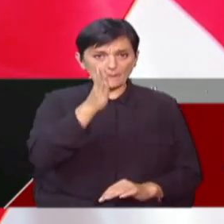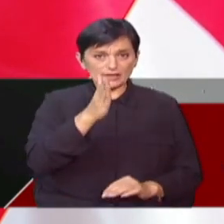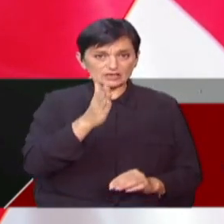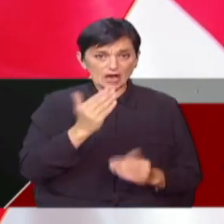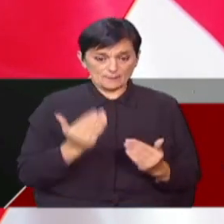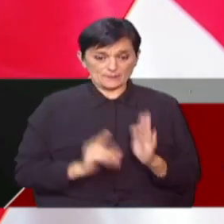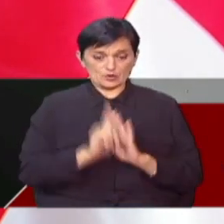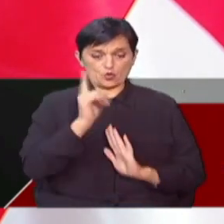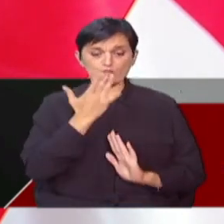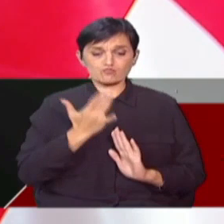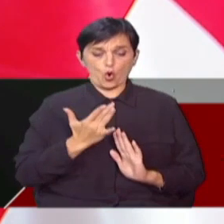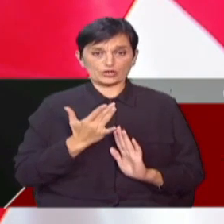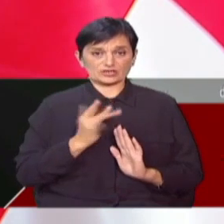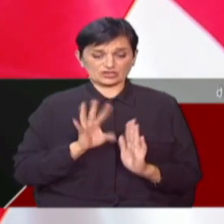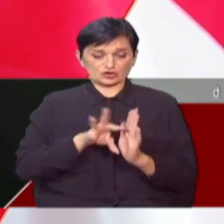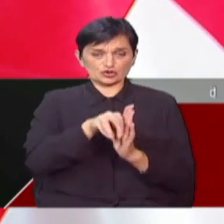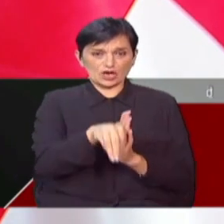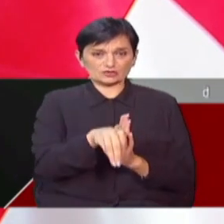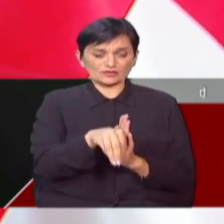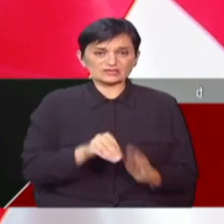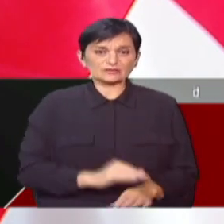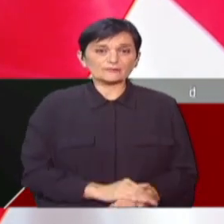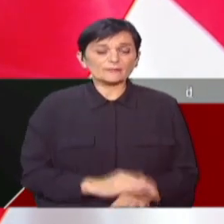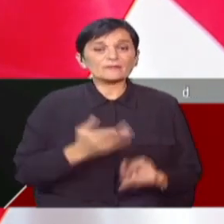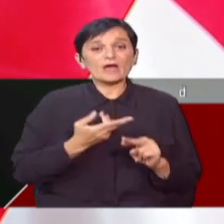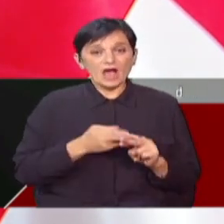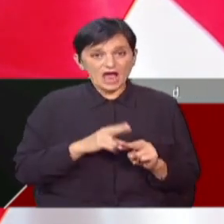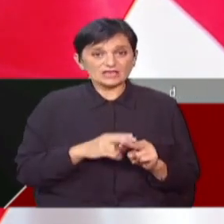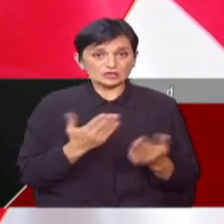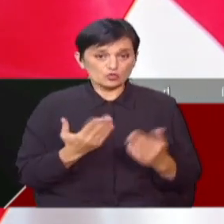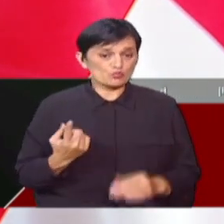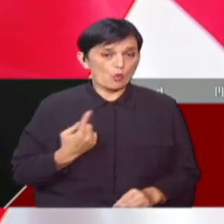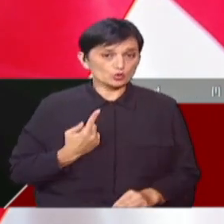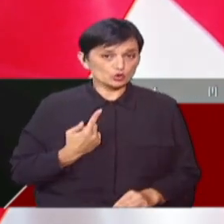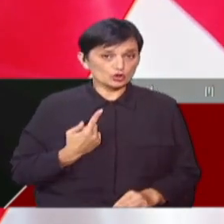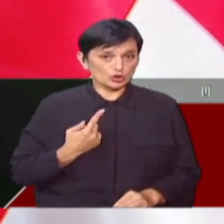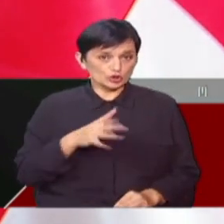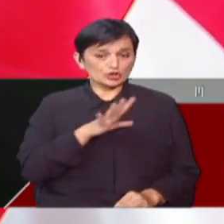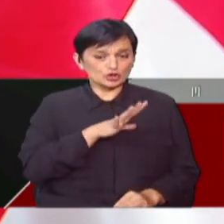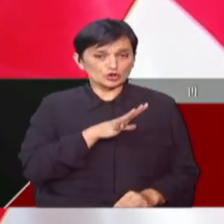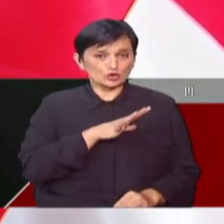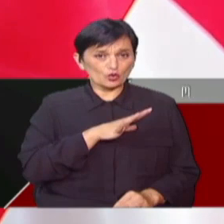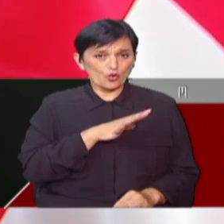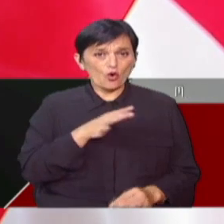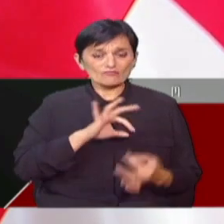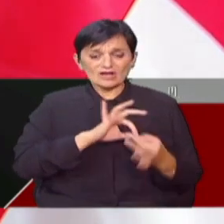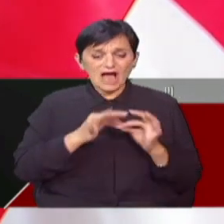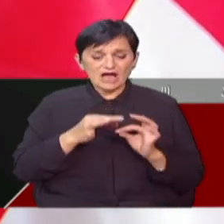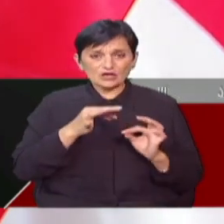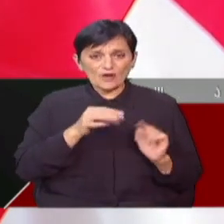ამიერიდან პოლიტიკაში ჩართვას. ესეც ალბათ მოსალოდნელი იყო, გარკვეულ ეტაპზე ბუნებრივია